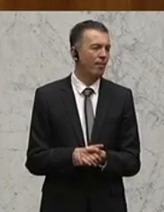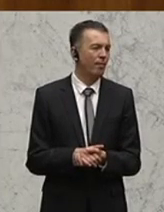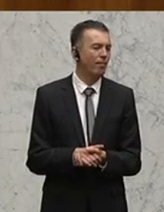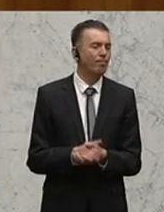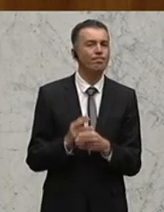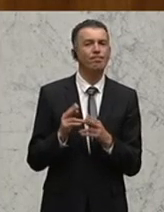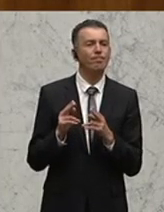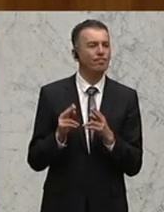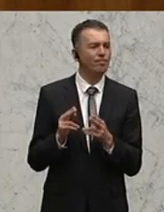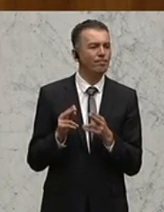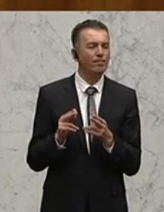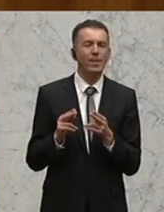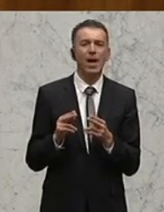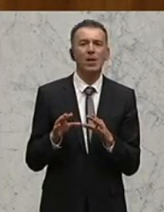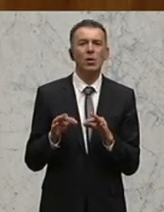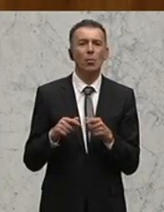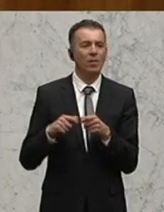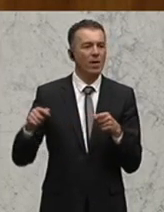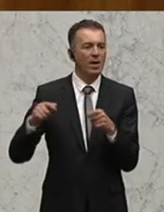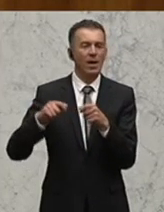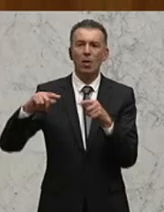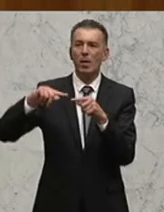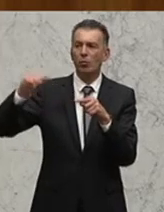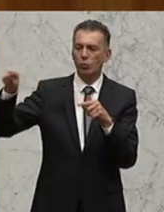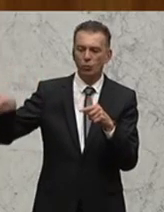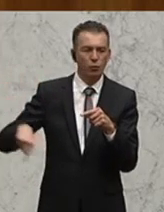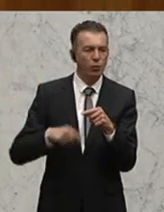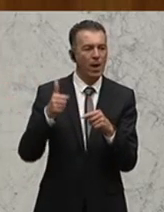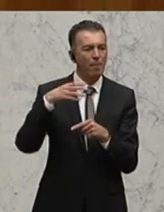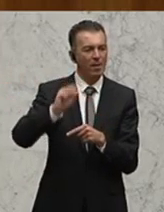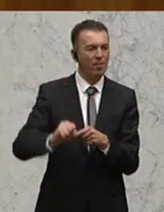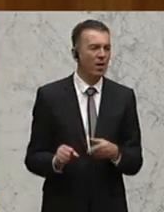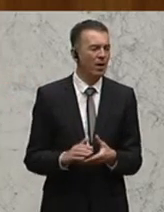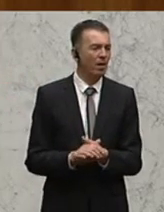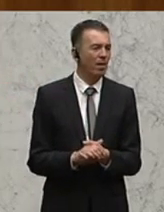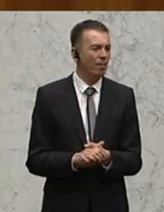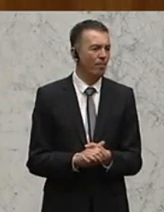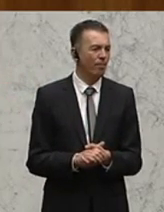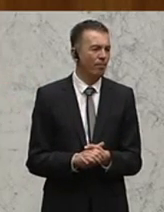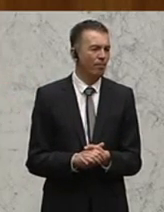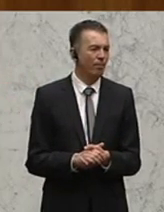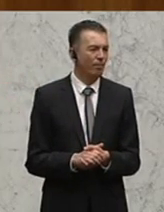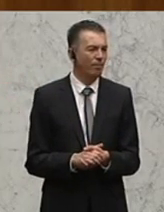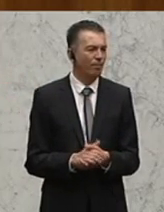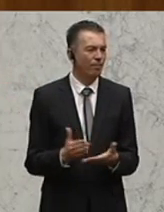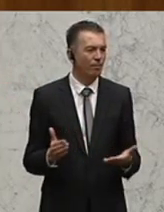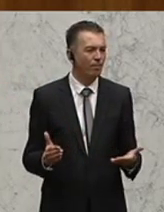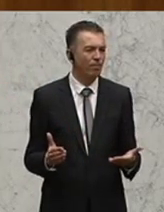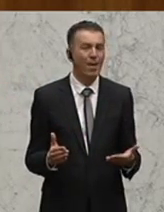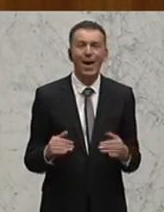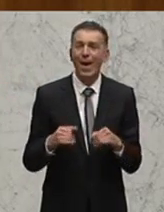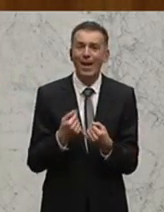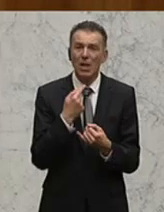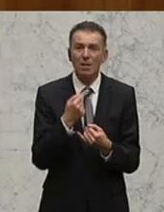Kreis machen. Über 10 Kilometer ist fast ein Bezirk bei uns draußen. Ich finde für Eltern, die das wollen, keine ganztägige Betreuung. Ich finde sie